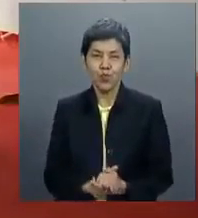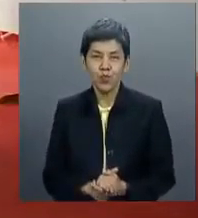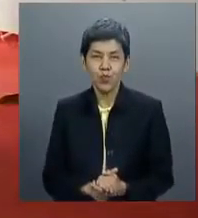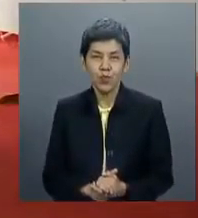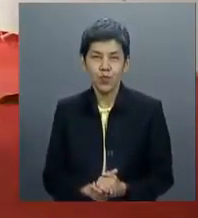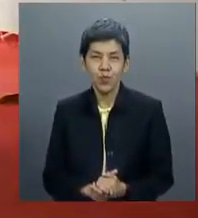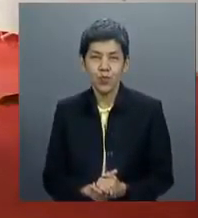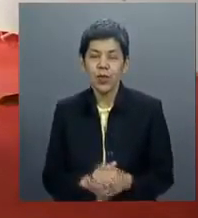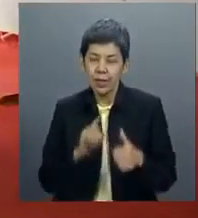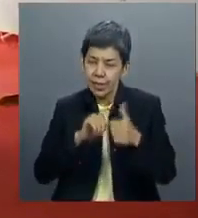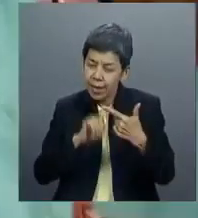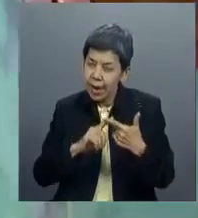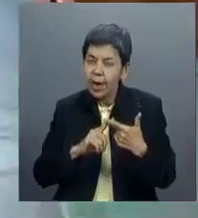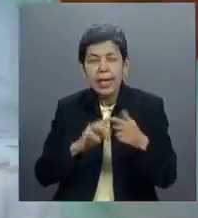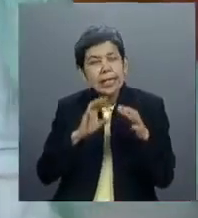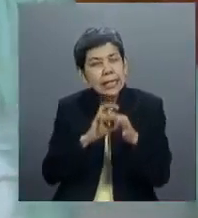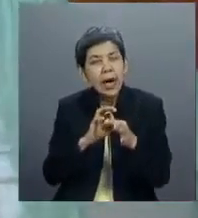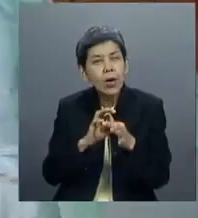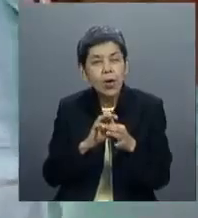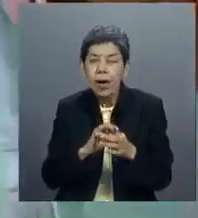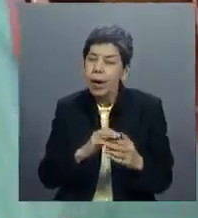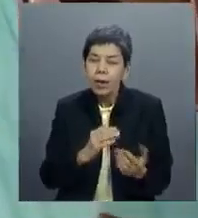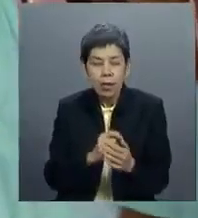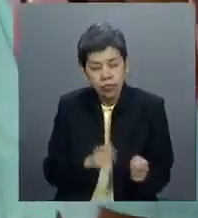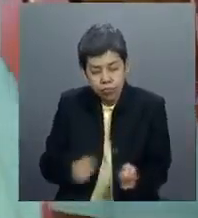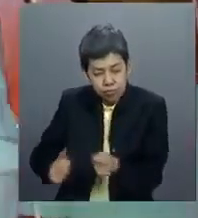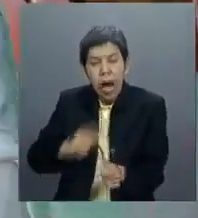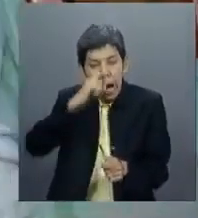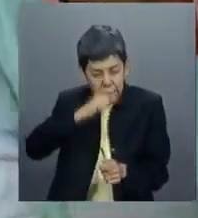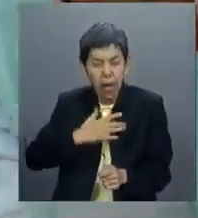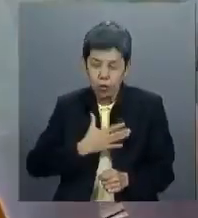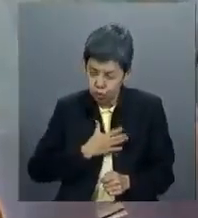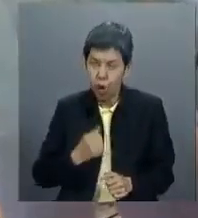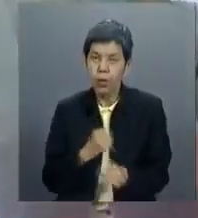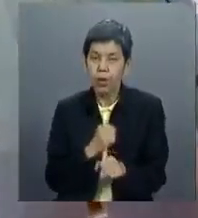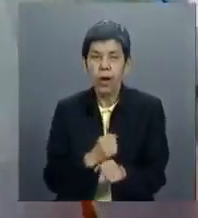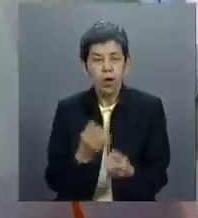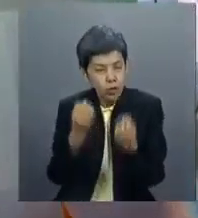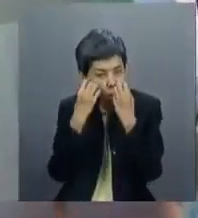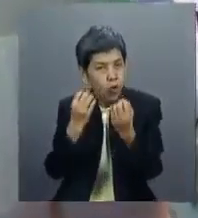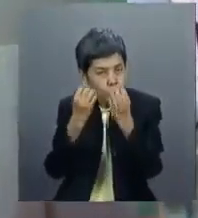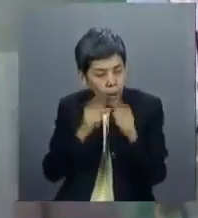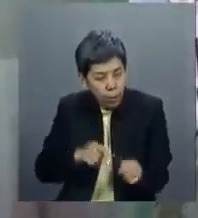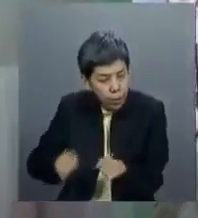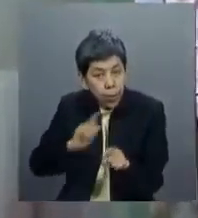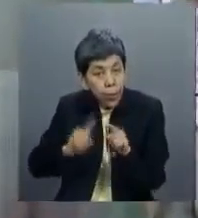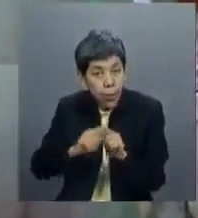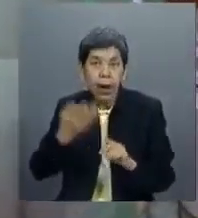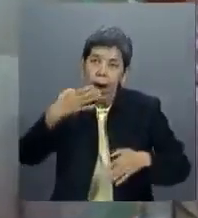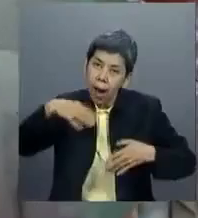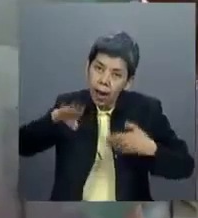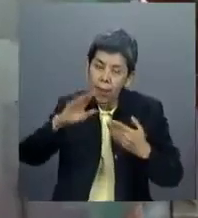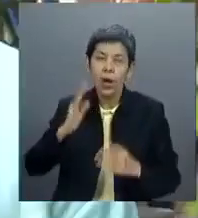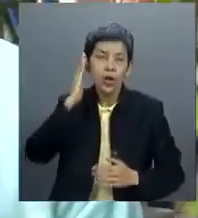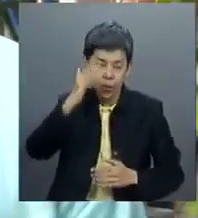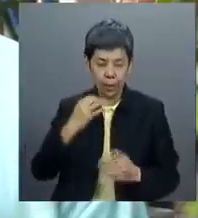แล้วก็ชอบเกี่ยวกับเครื่องดนตรีไทยครับสอนเกี่ยวกับนาฏศิลป์แล้วก็การรำแล้วต่